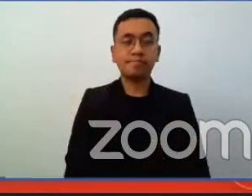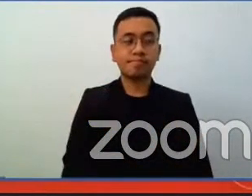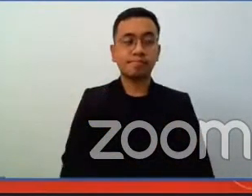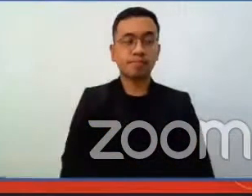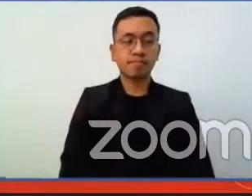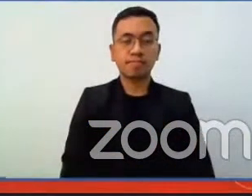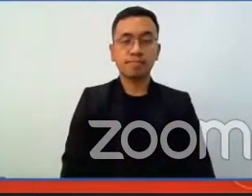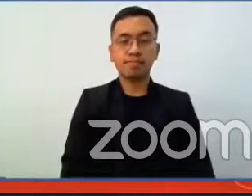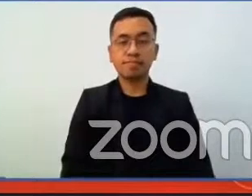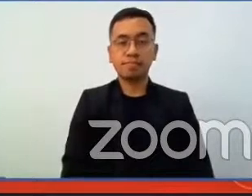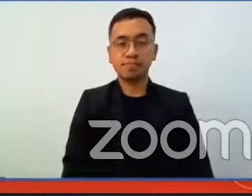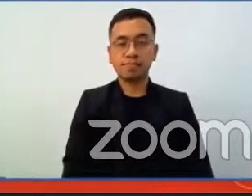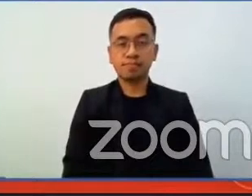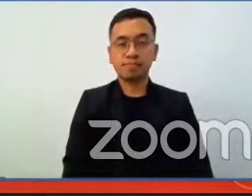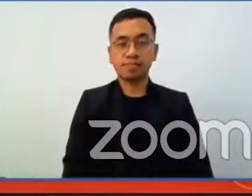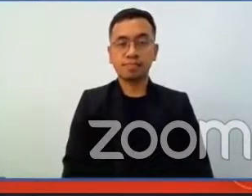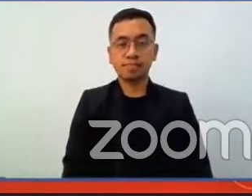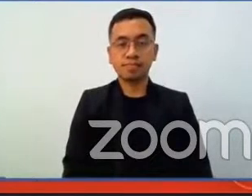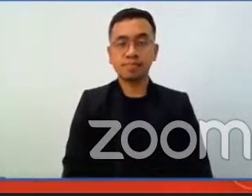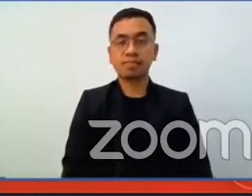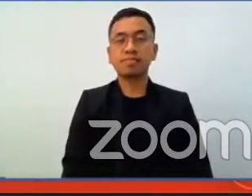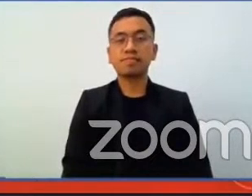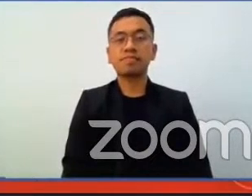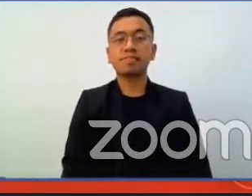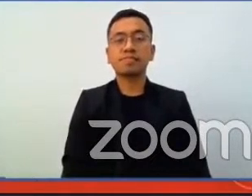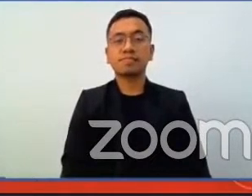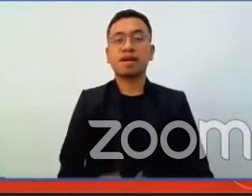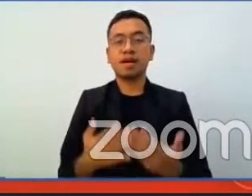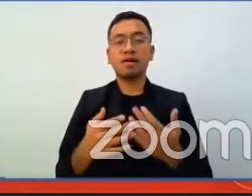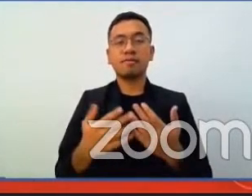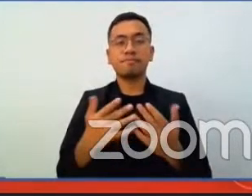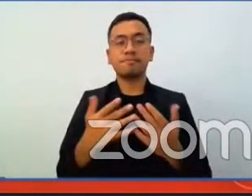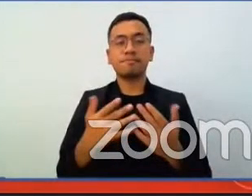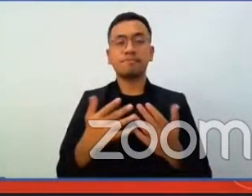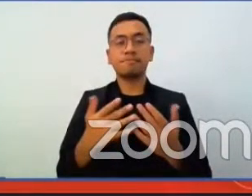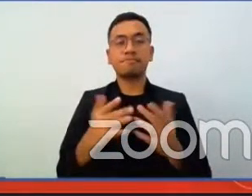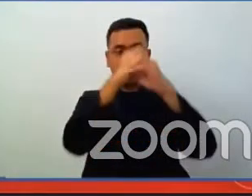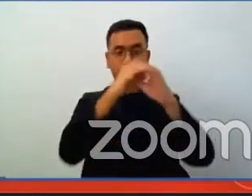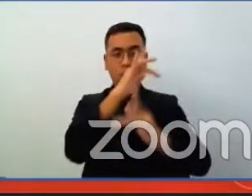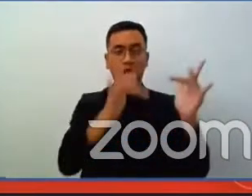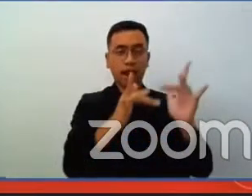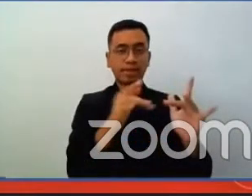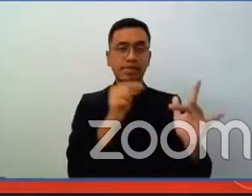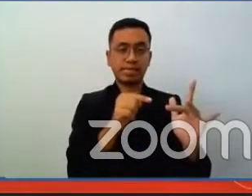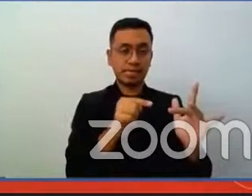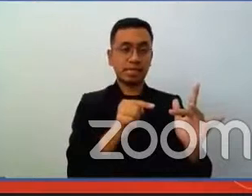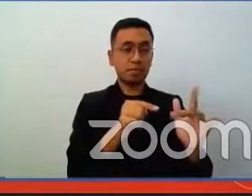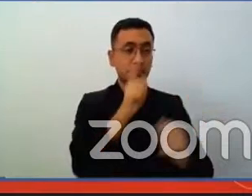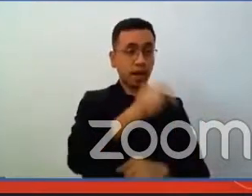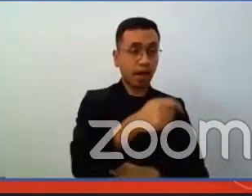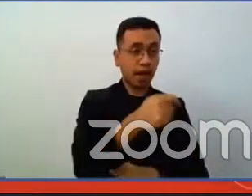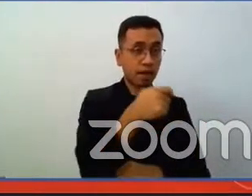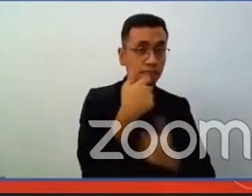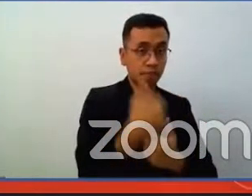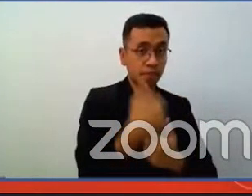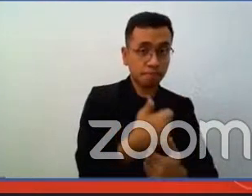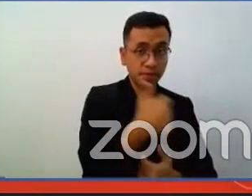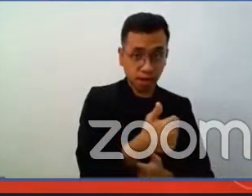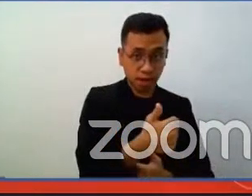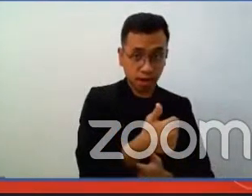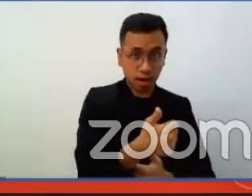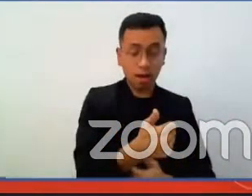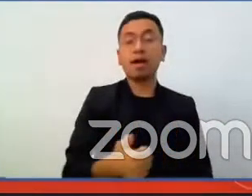Jadi kita akan bisa menggunakan laboratorium virtual maya ini kalau lab tersebut sudah